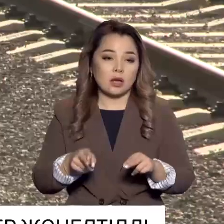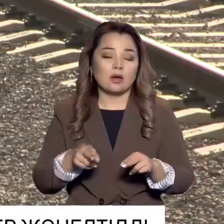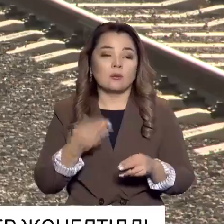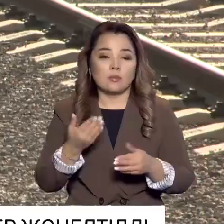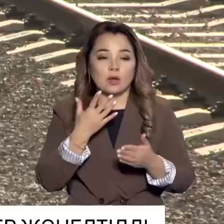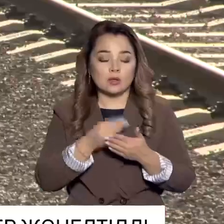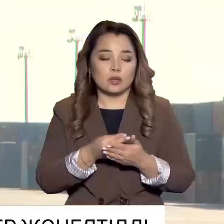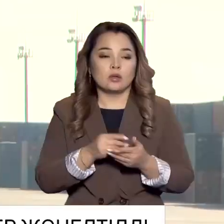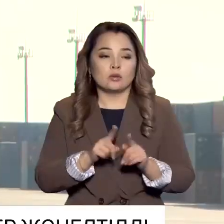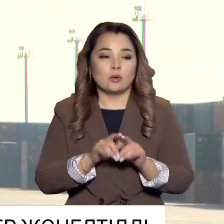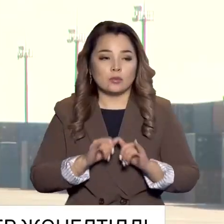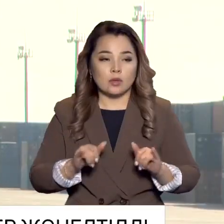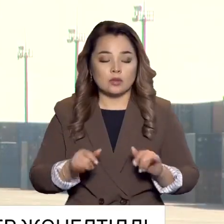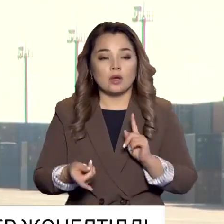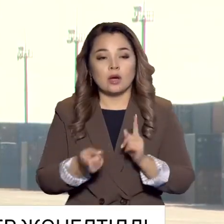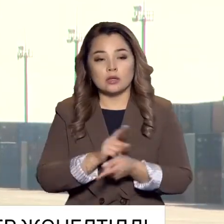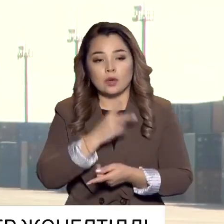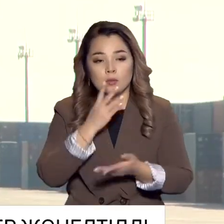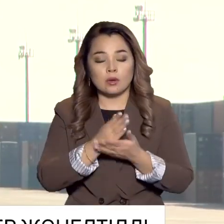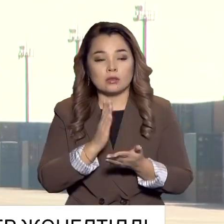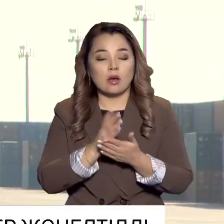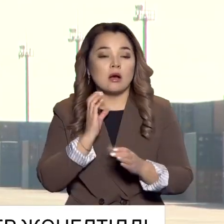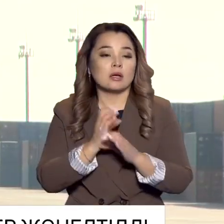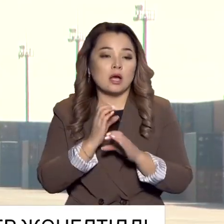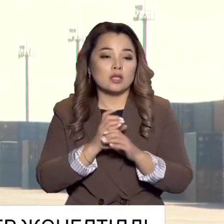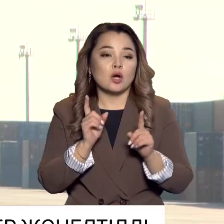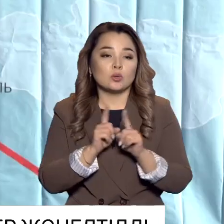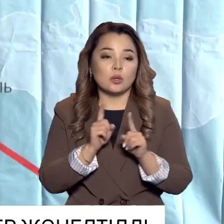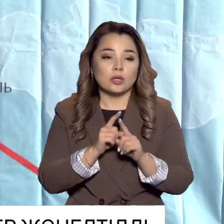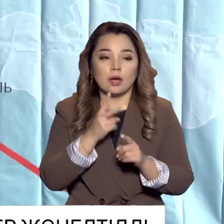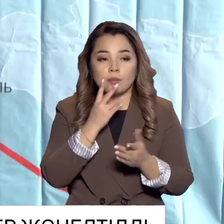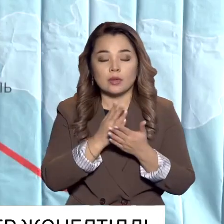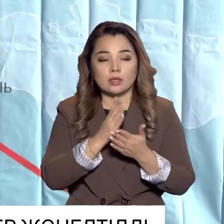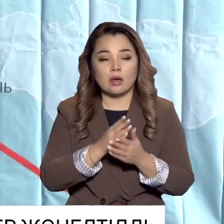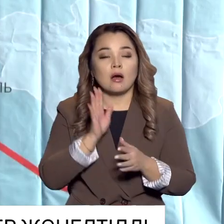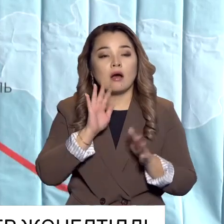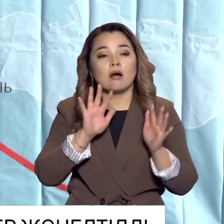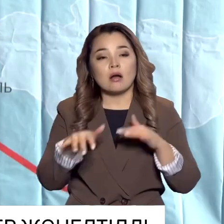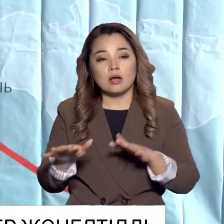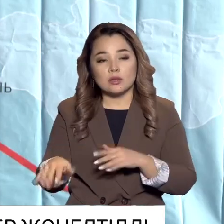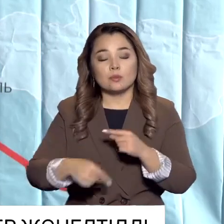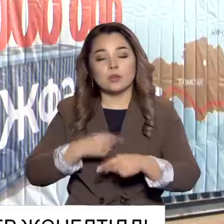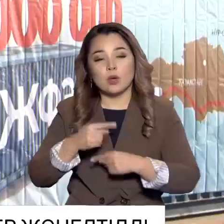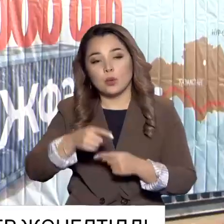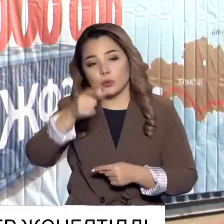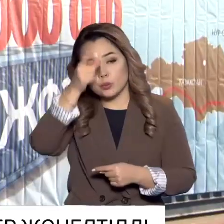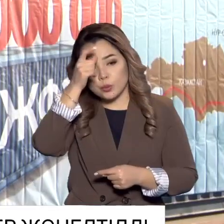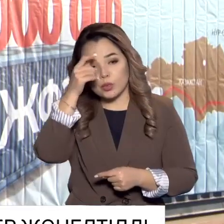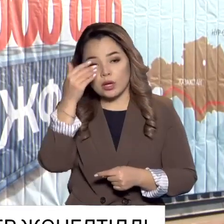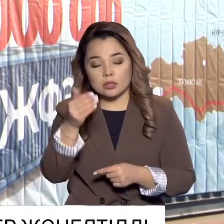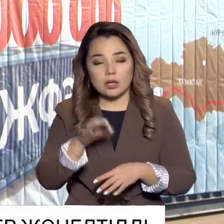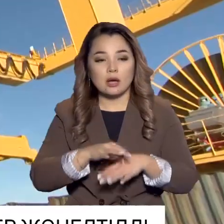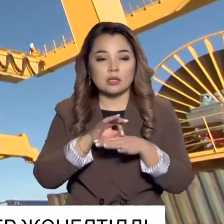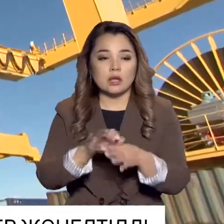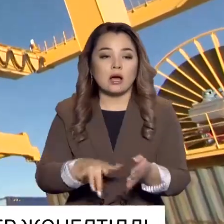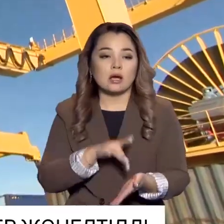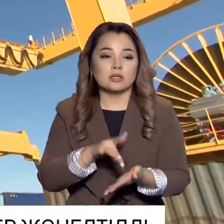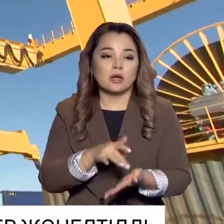тар жолдан кең жолға ауыстырылғаннан кейін контейнер Ақтау портына, одан әрі Каспий теңіз арқылы Түркияның Мерсин қаласына